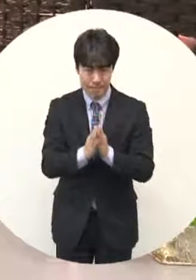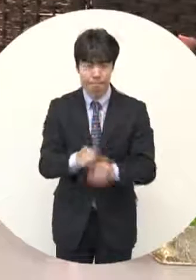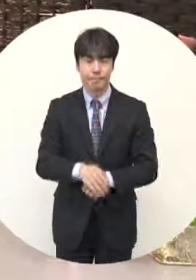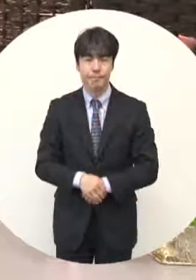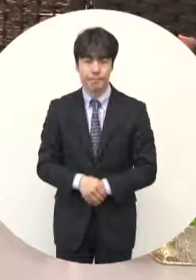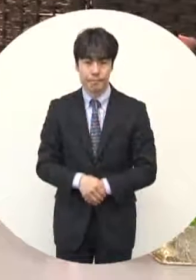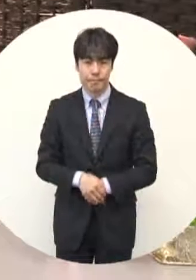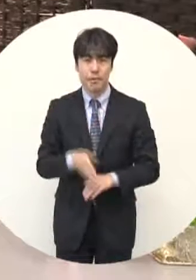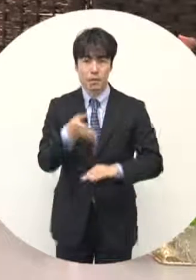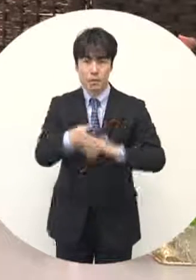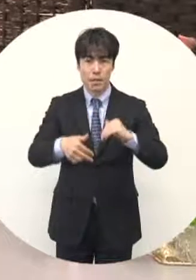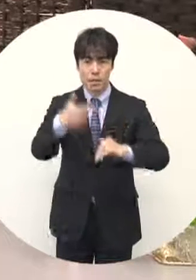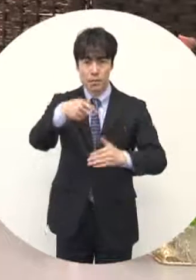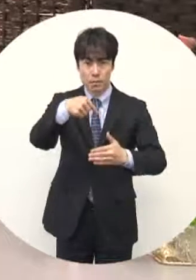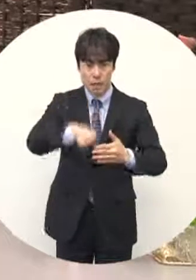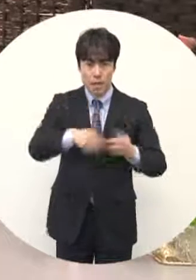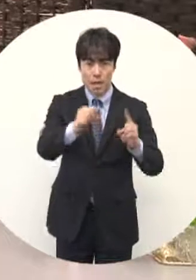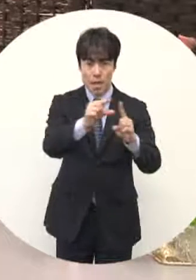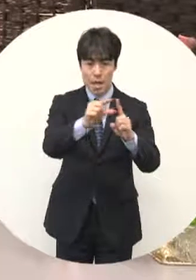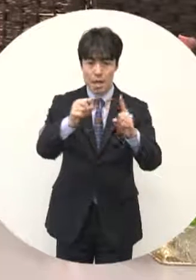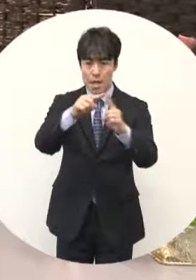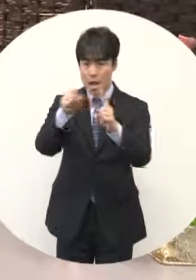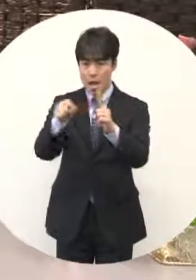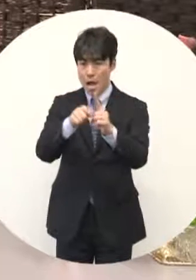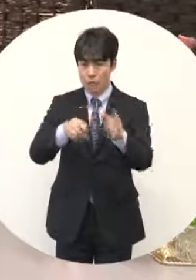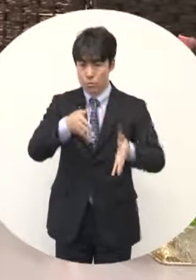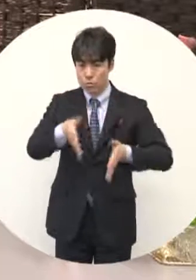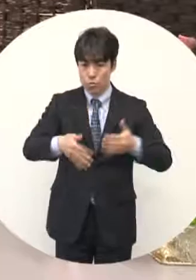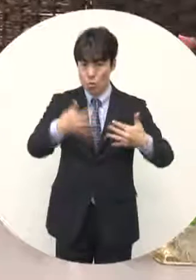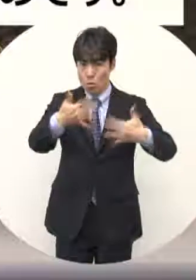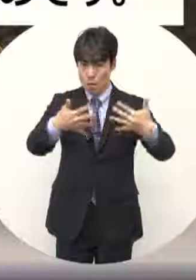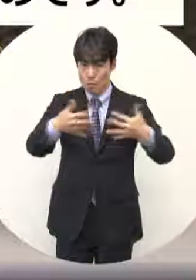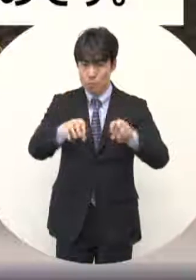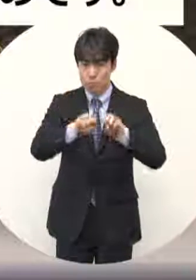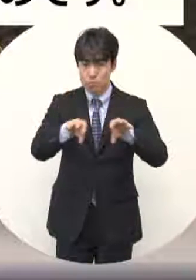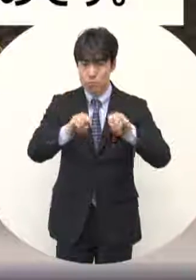越谷市では AR 動画も配信しています。